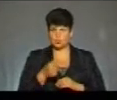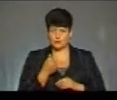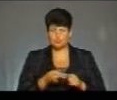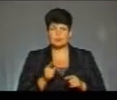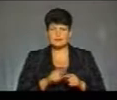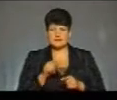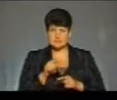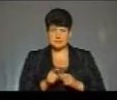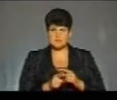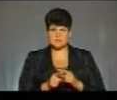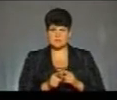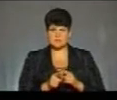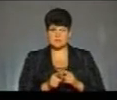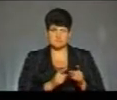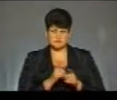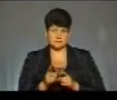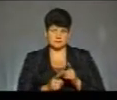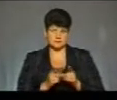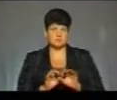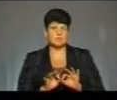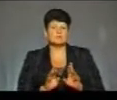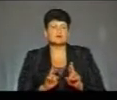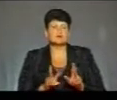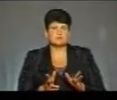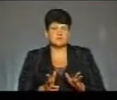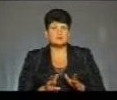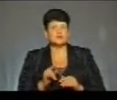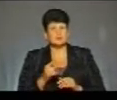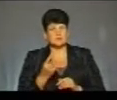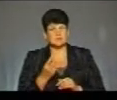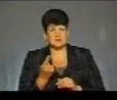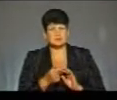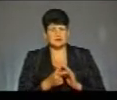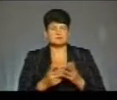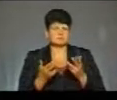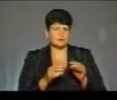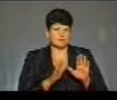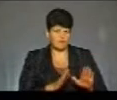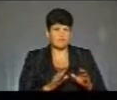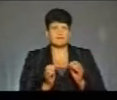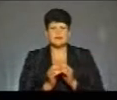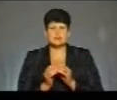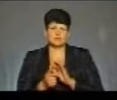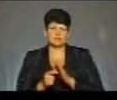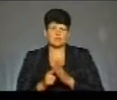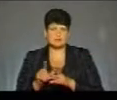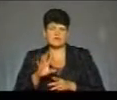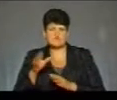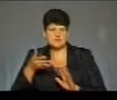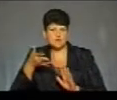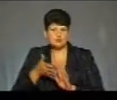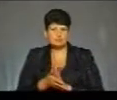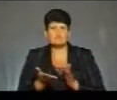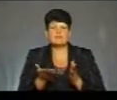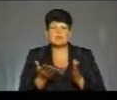демографічні тенденції? Так пояснюється. Щодо першачків, це так. А що стосується 10 класу, то всі розуміють, у які